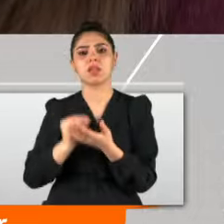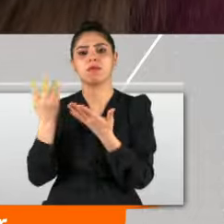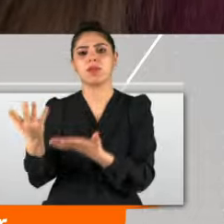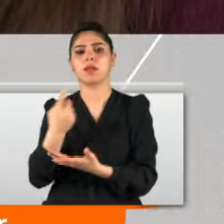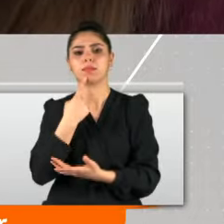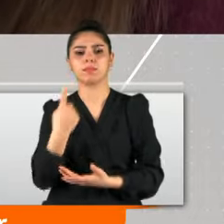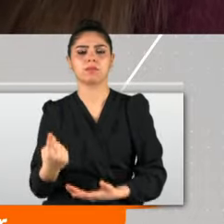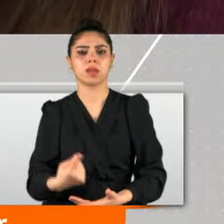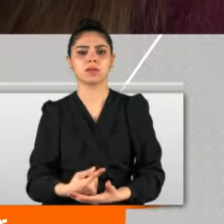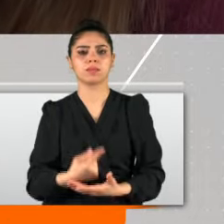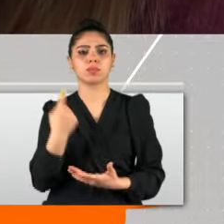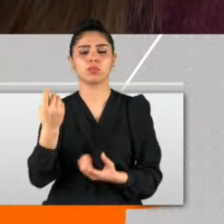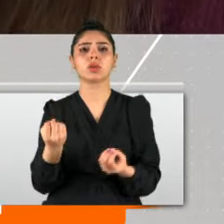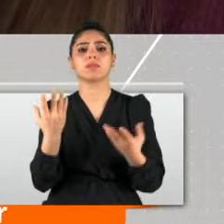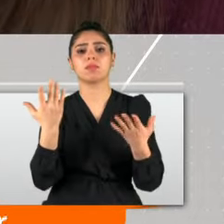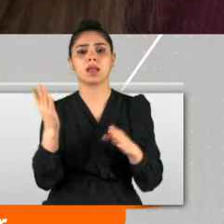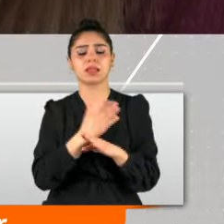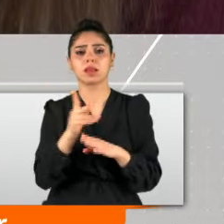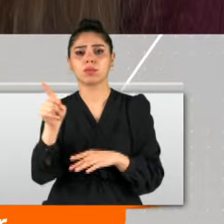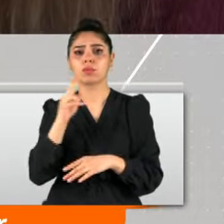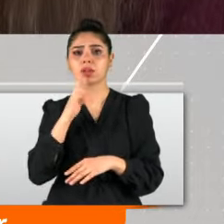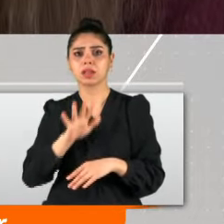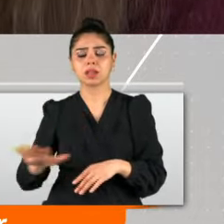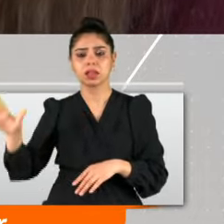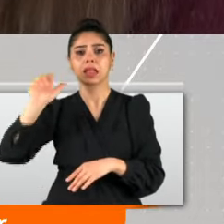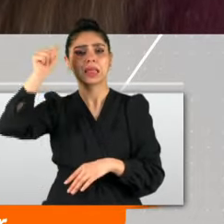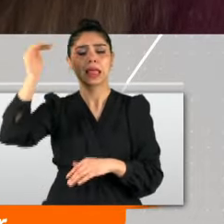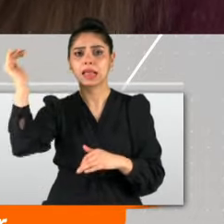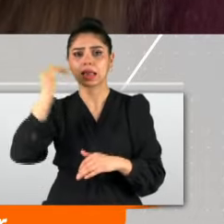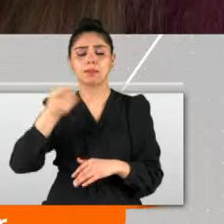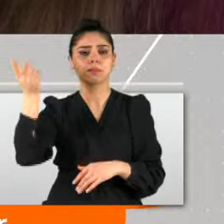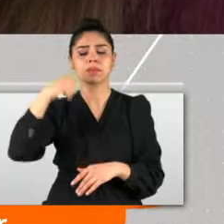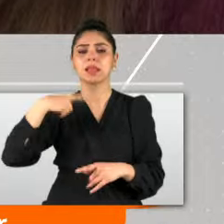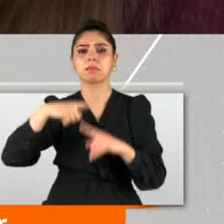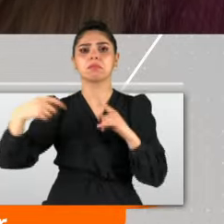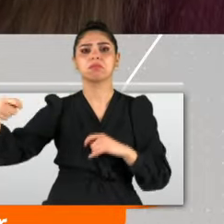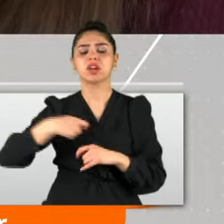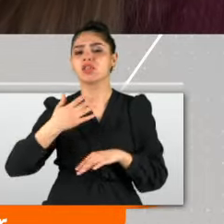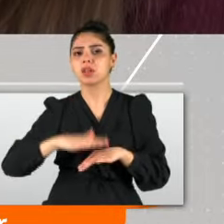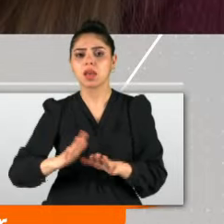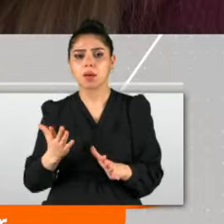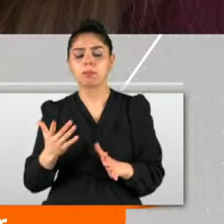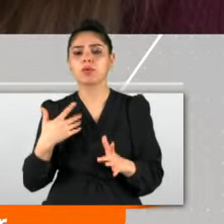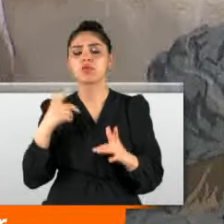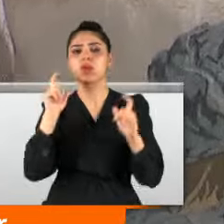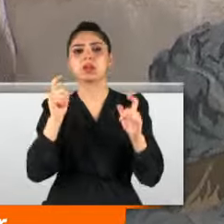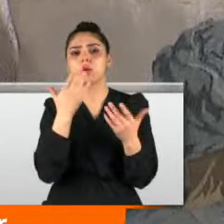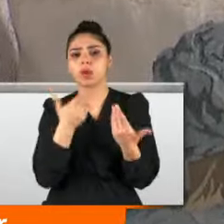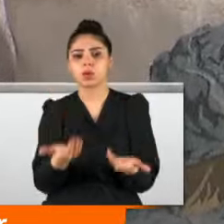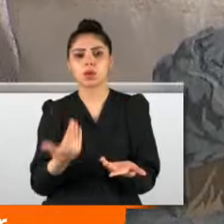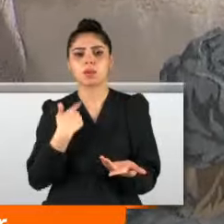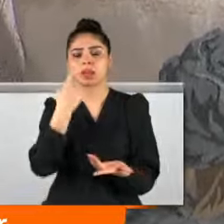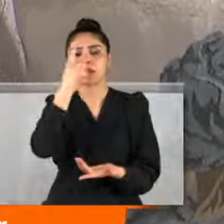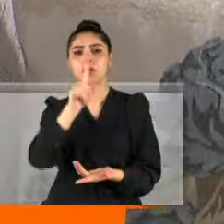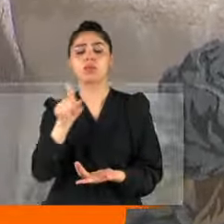verebileceklerini söylediler Bence yeterli değil Çünkü bu kızların öbürsü gün gelip Yana Bir çak çekmeyecek lerin garantisi yok biz